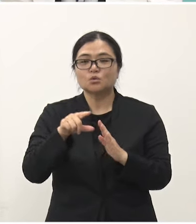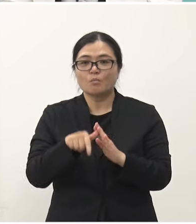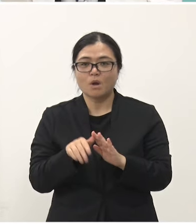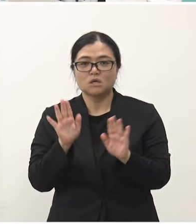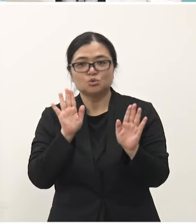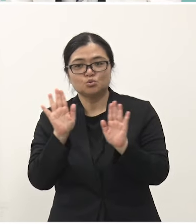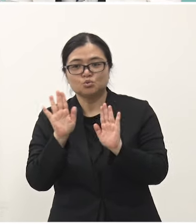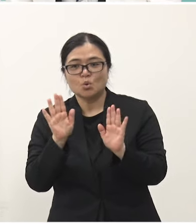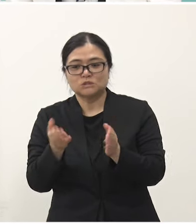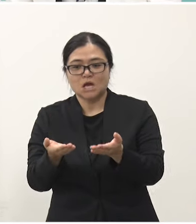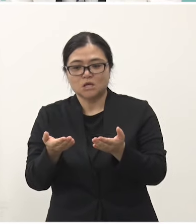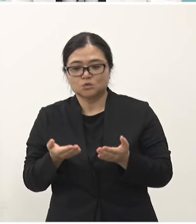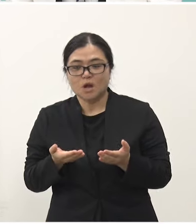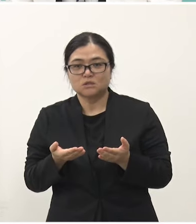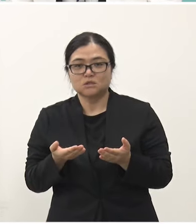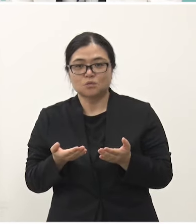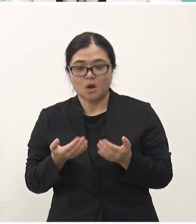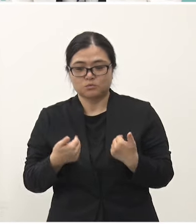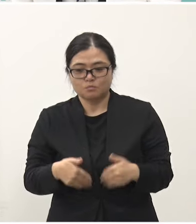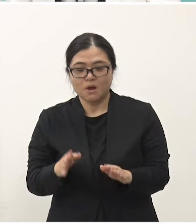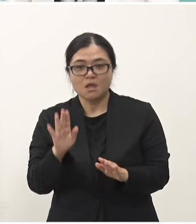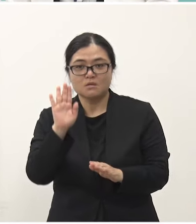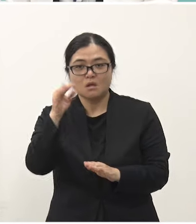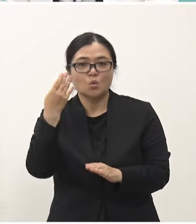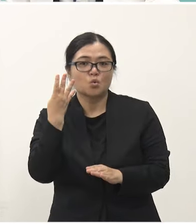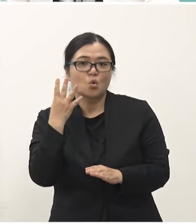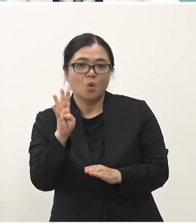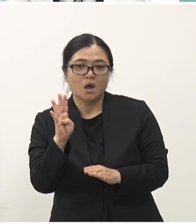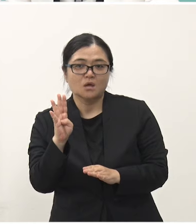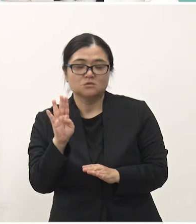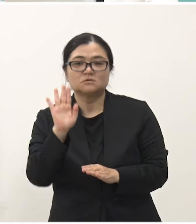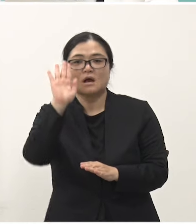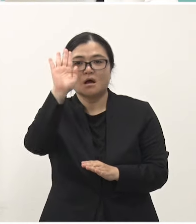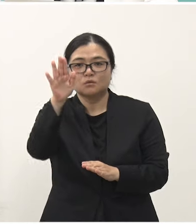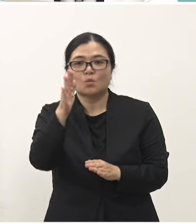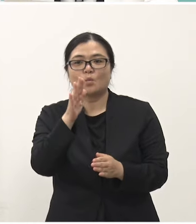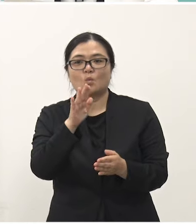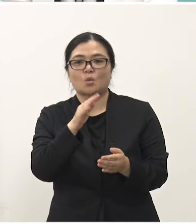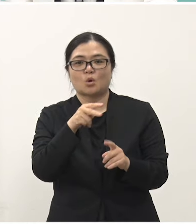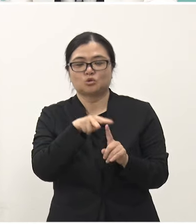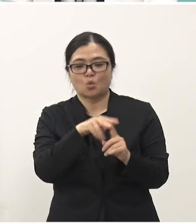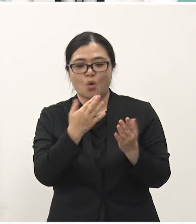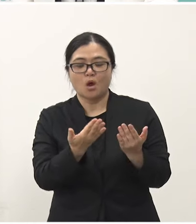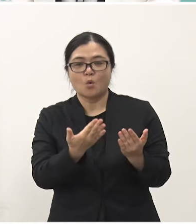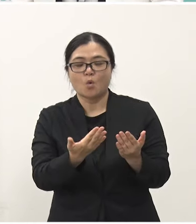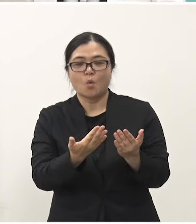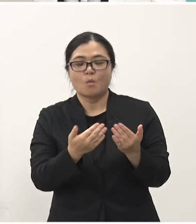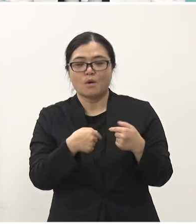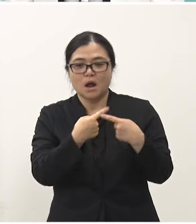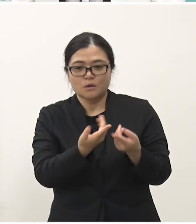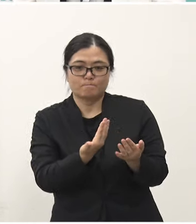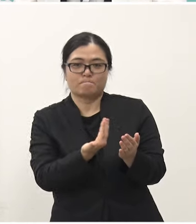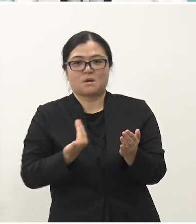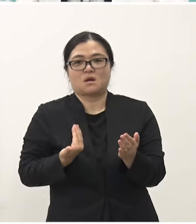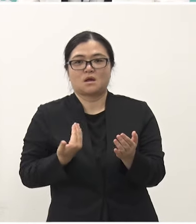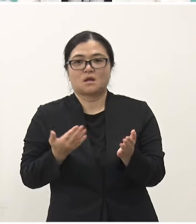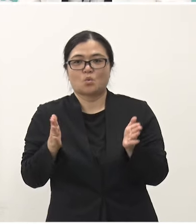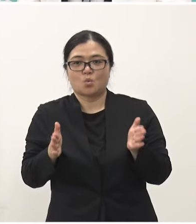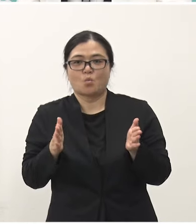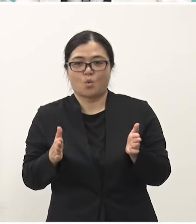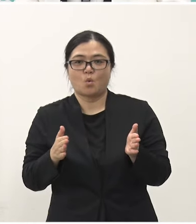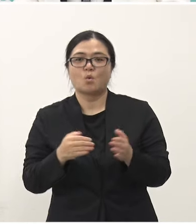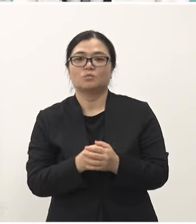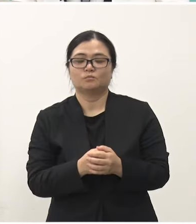高は乳幼児預かり事業が生後4ヶ月から学前の児童を対象に1時間あたり30人